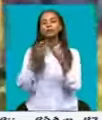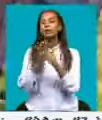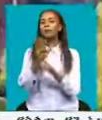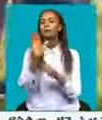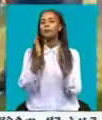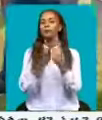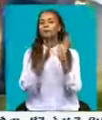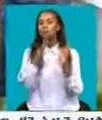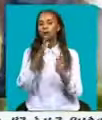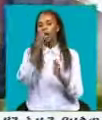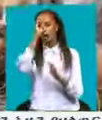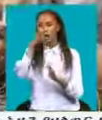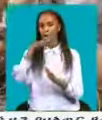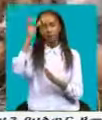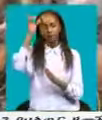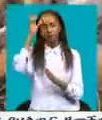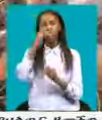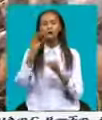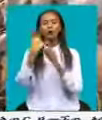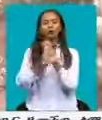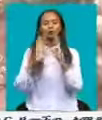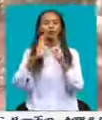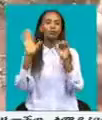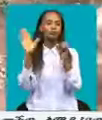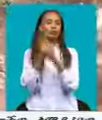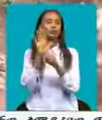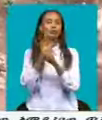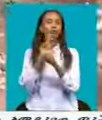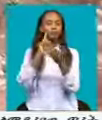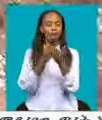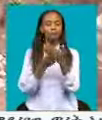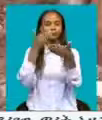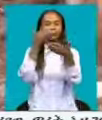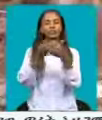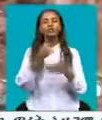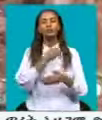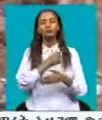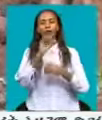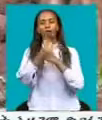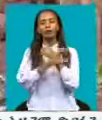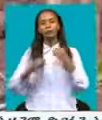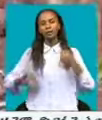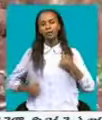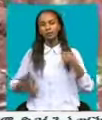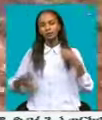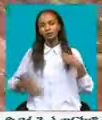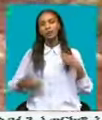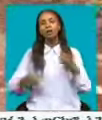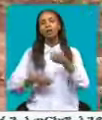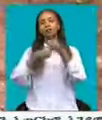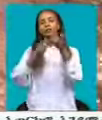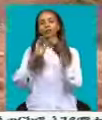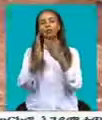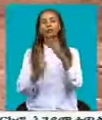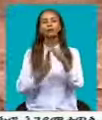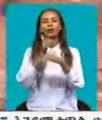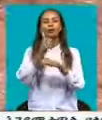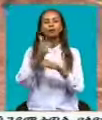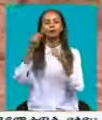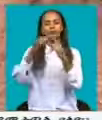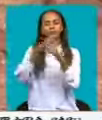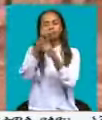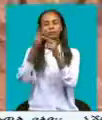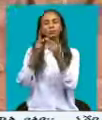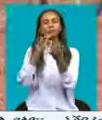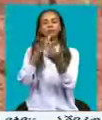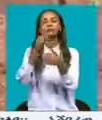እንዳልሆነ ያነሱት አቶ ክፍሌ የሀገራችን ሰላም ሙሉ በሙሉ እስኪረጋገጥ ድረስ ለጀግናው ለሀገር መከላከያ ሰራዊት ደጀን ከመሆን ባለፈም እስከ ግንባር